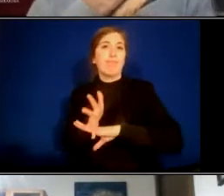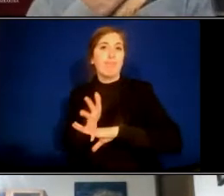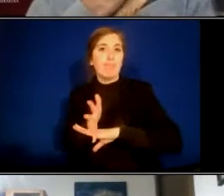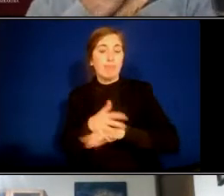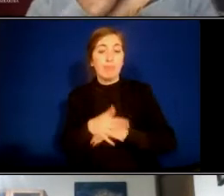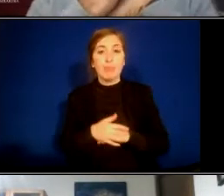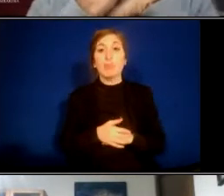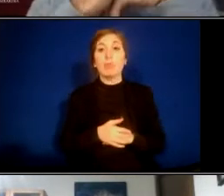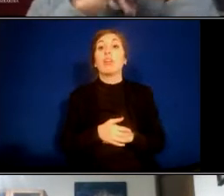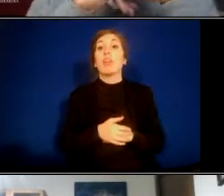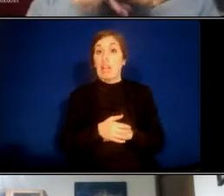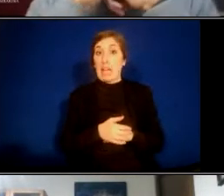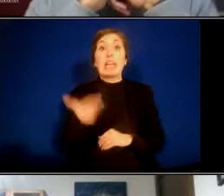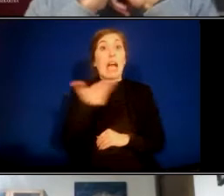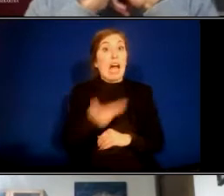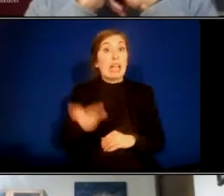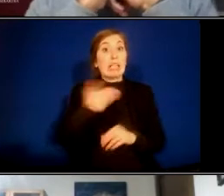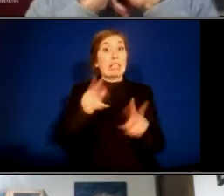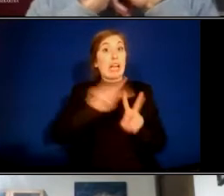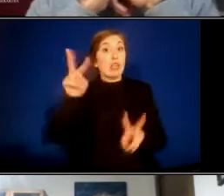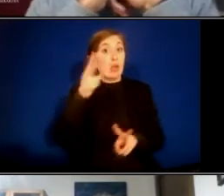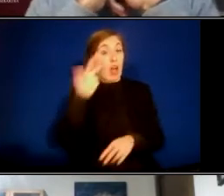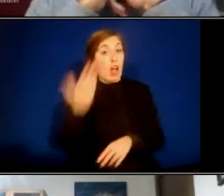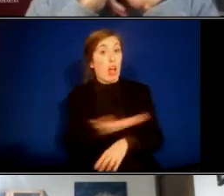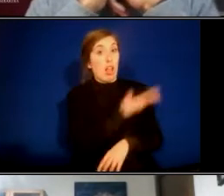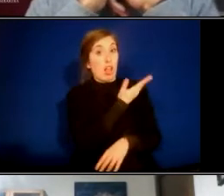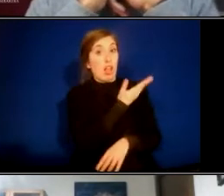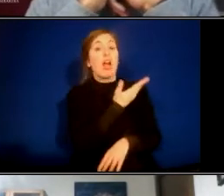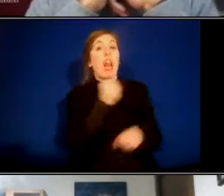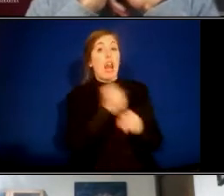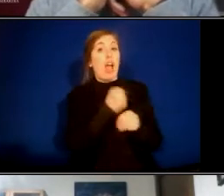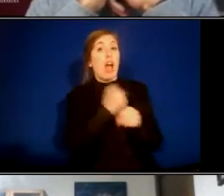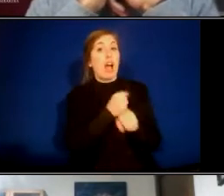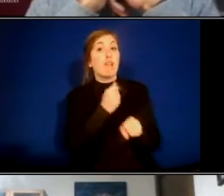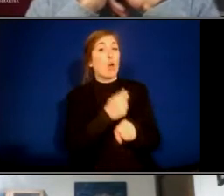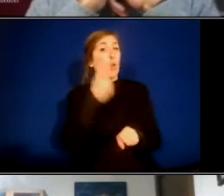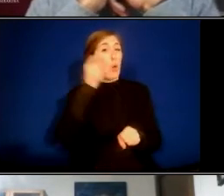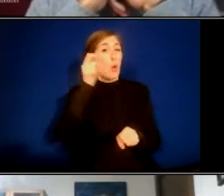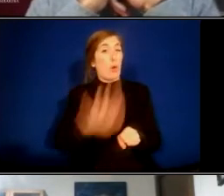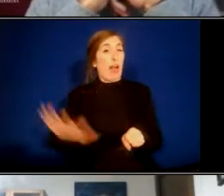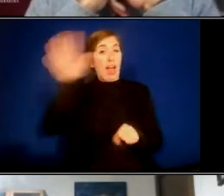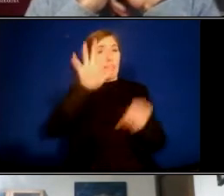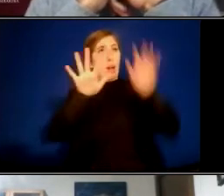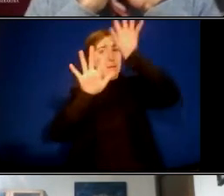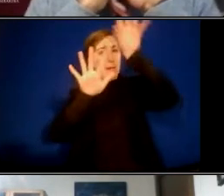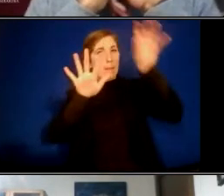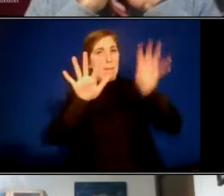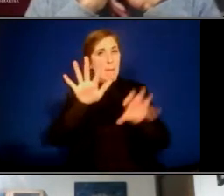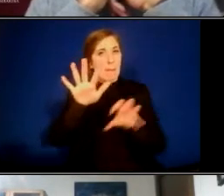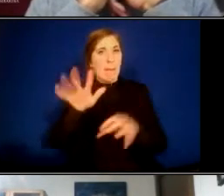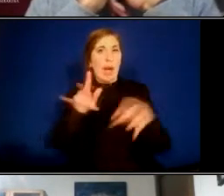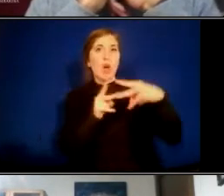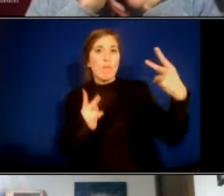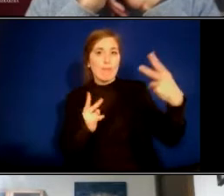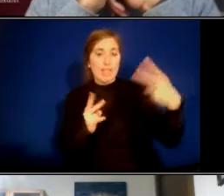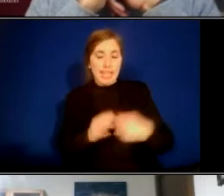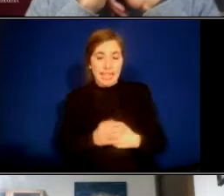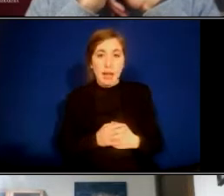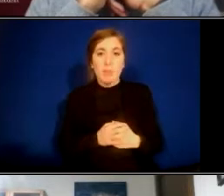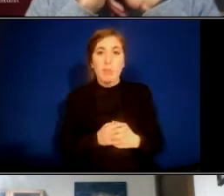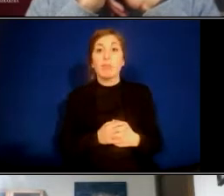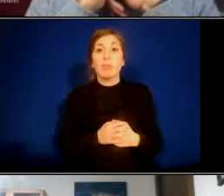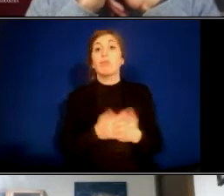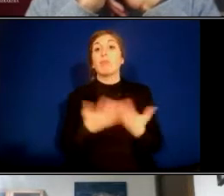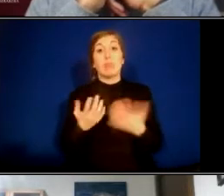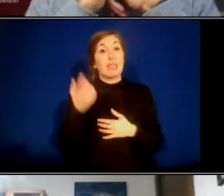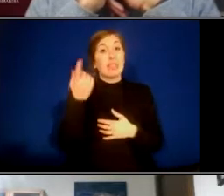sui confini, qui le vedete rappresentate nella cartina. Anche in questo caso, chi è lì, insomma, sul posto